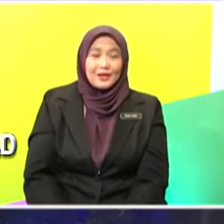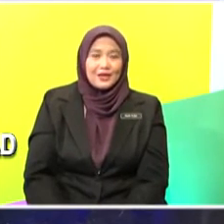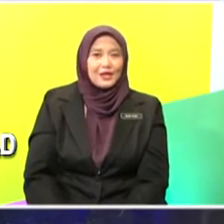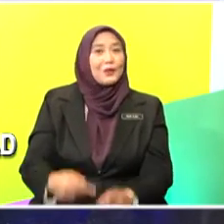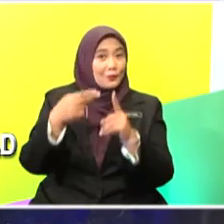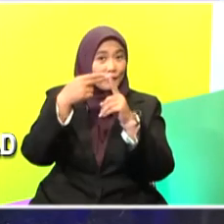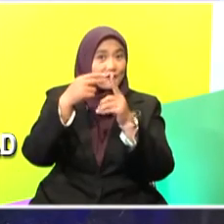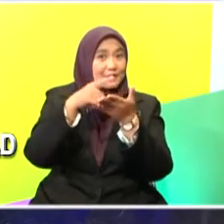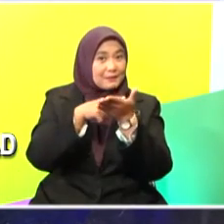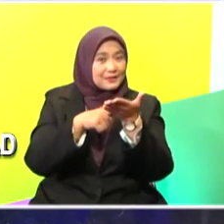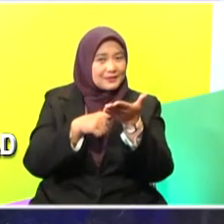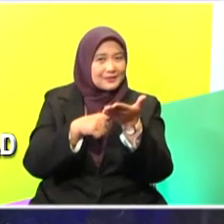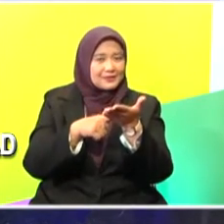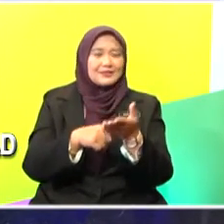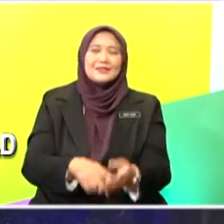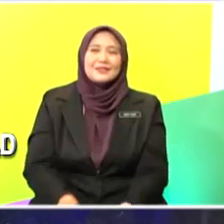Betul ke cikgu?